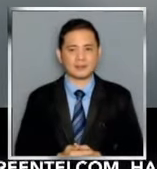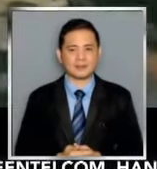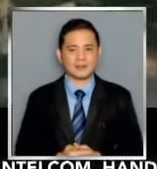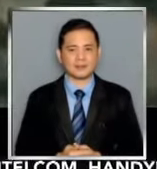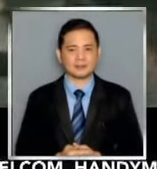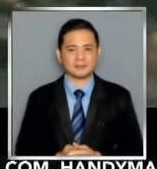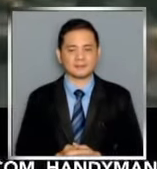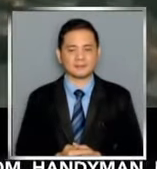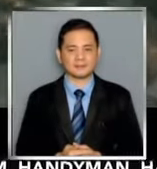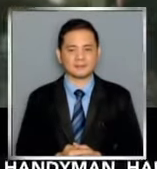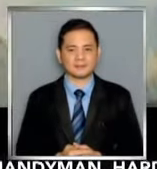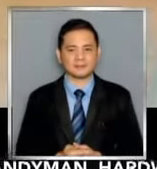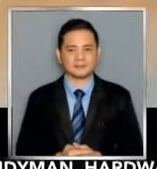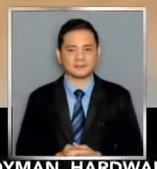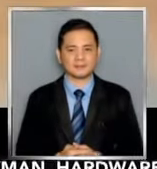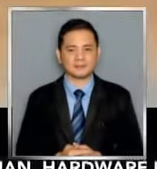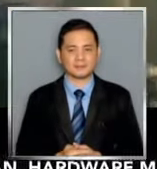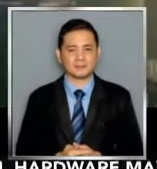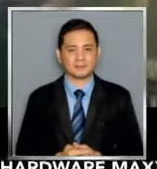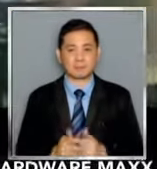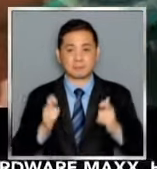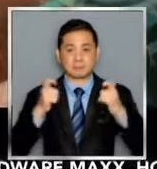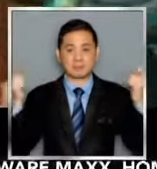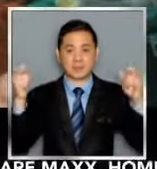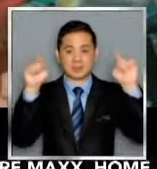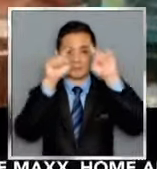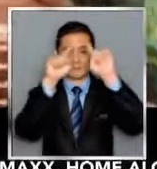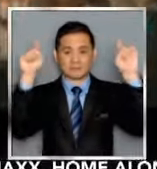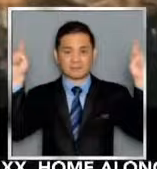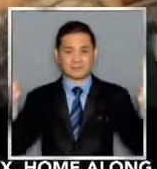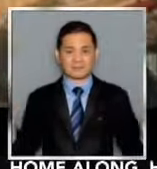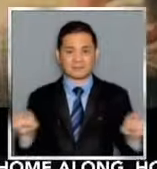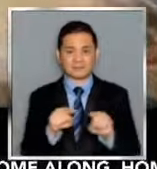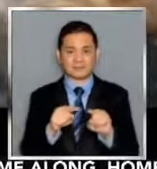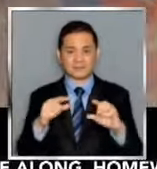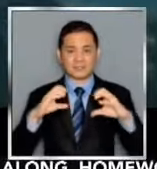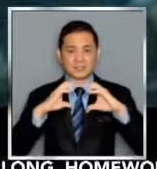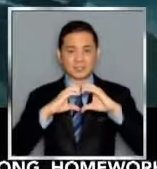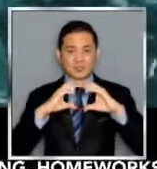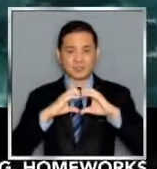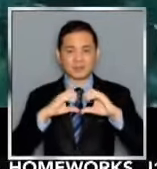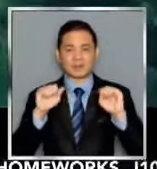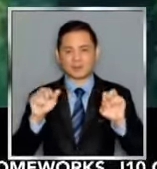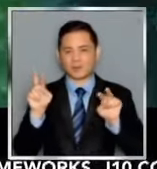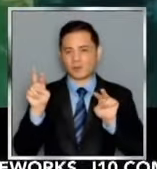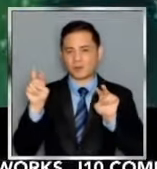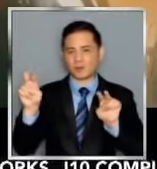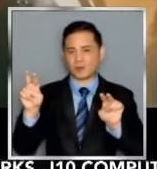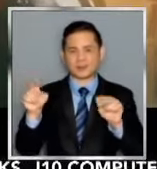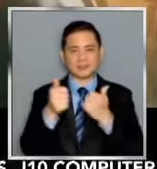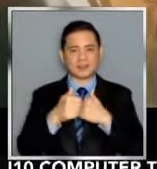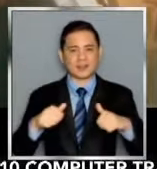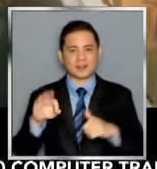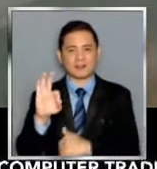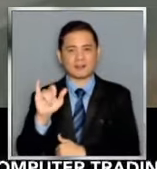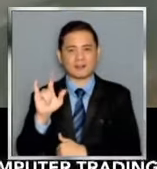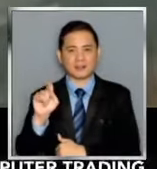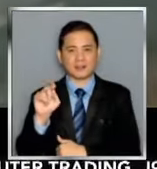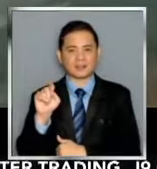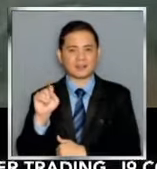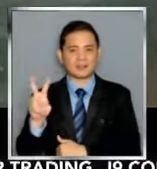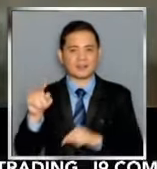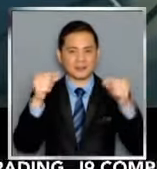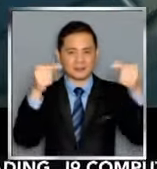Ang mas malawak na screen sa broadcast ng GMA mapapanood sa bawat flat TV screen sa buong Pilipinas